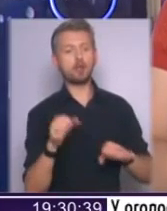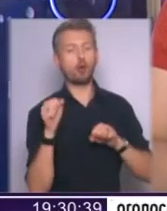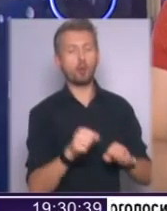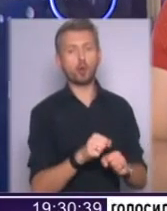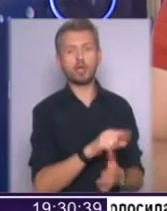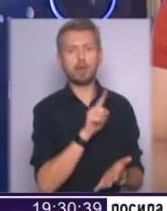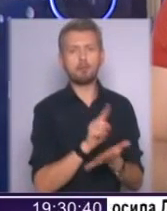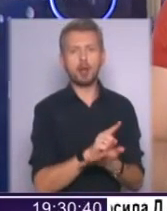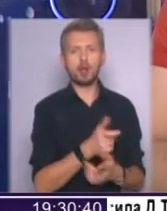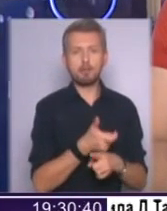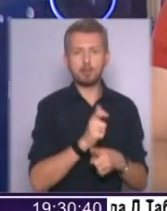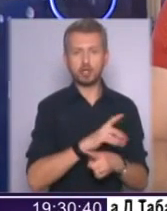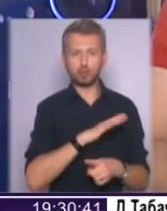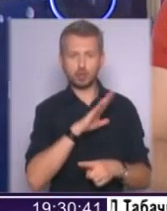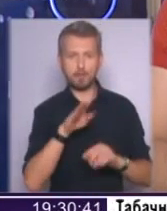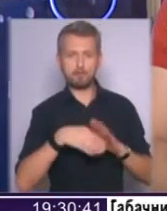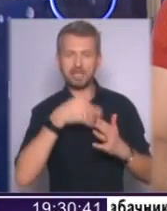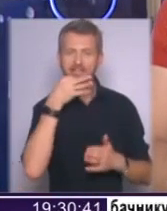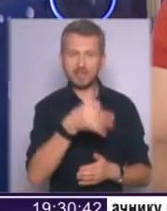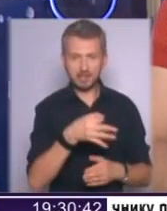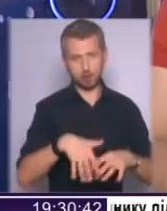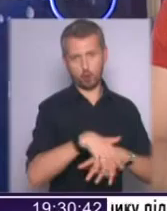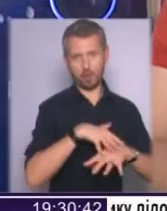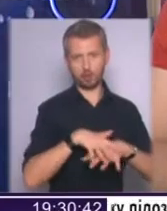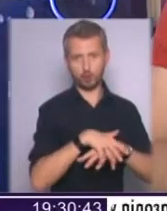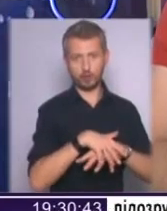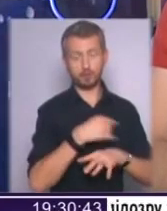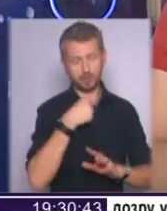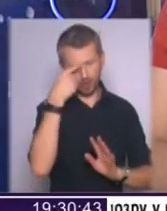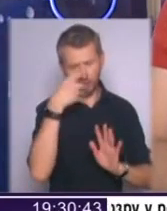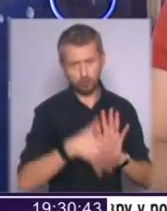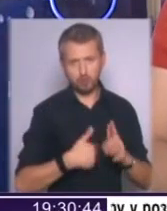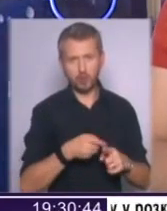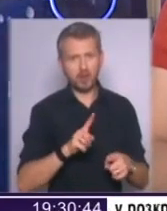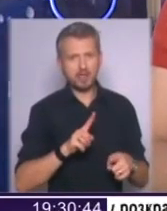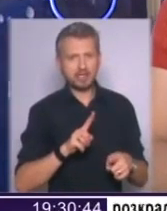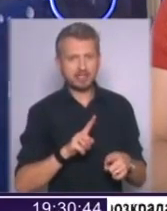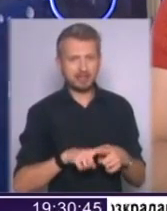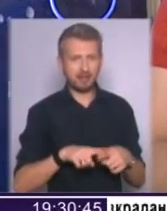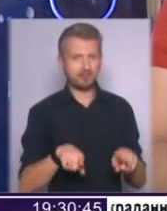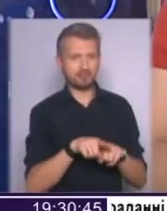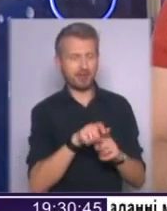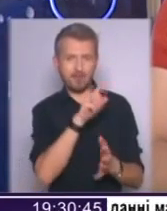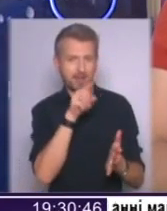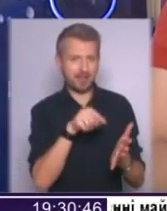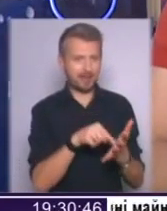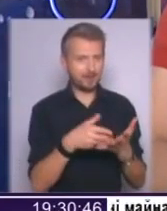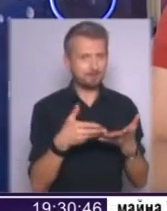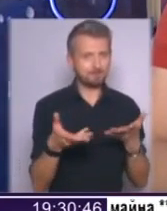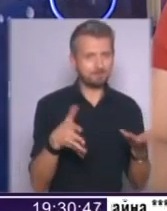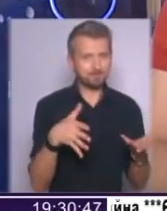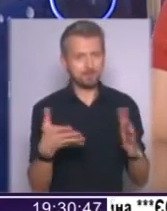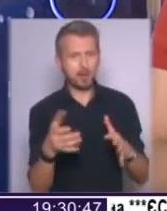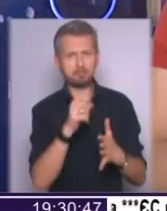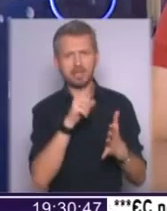більше бути підзвітними, в тому числі і громадськості. Я розумію, що це достатньо таке контроверсійне питання, тому що ми розуміємо, що питання національної